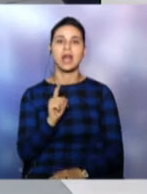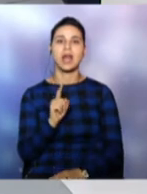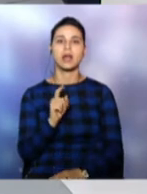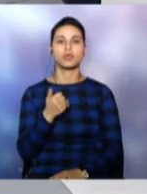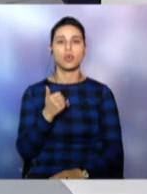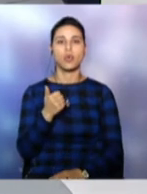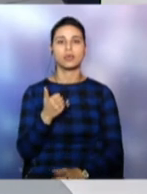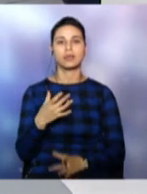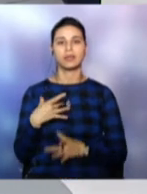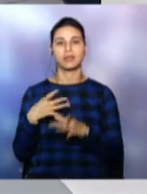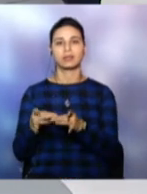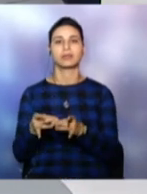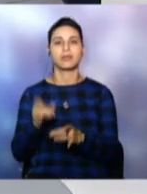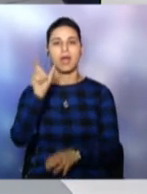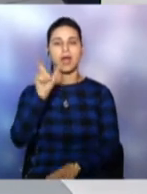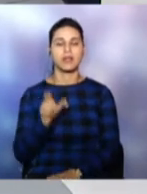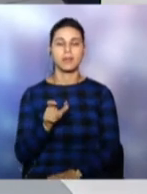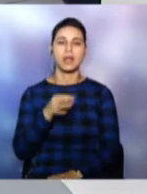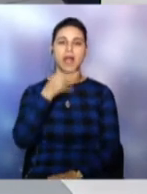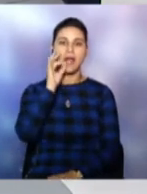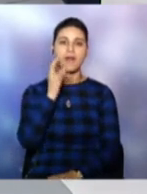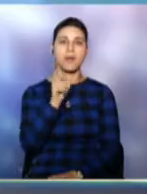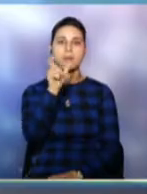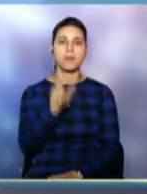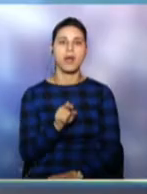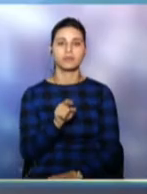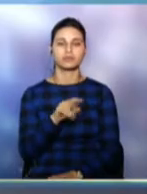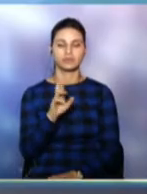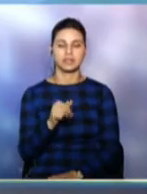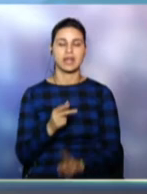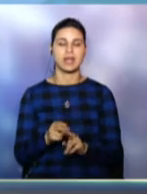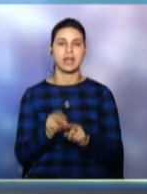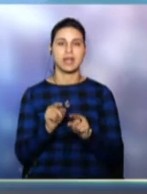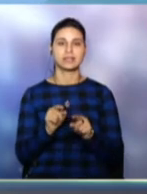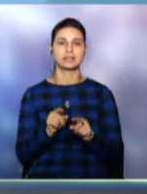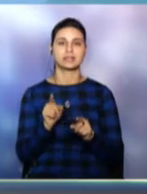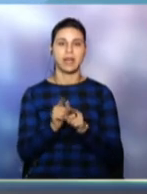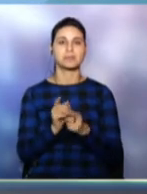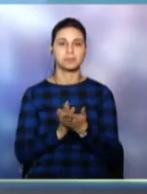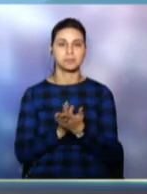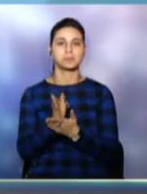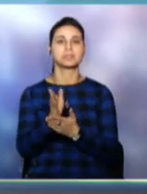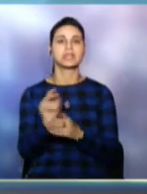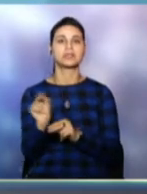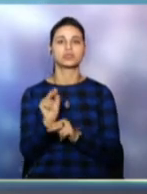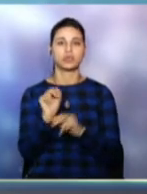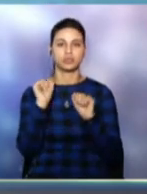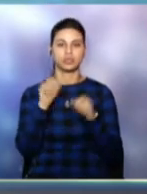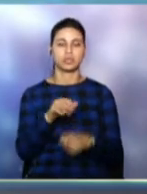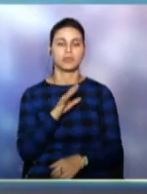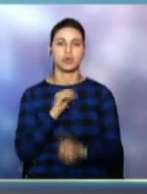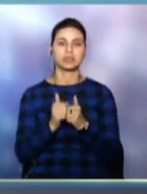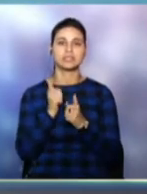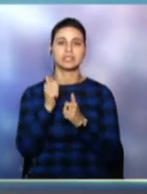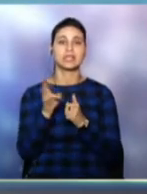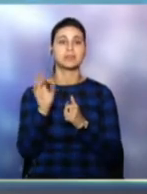კილებები აქვს ადამიანს, მათ შორის ბავშვს, და გარკვეულად ესე ტარგეტირებული მიზანმიმართული პრევენციაც კი მოვახდინოთ.